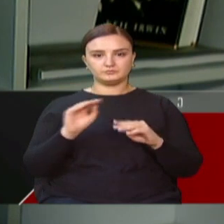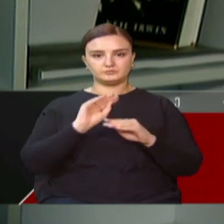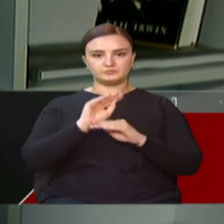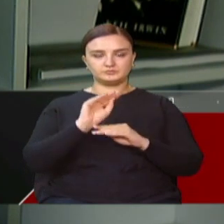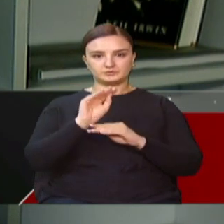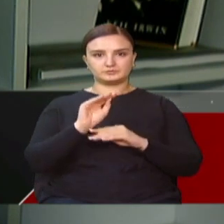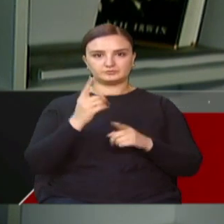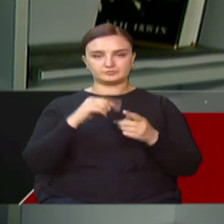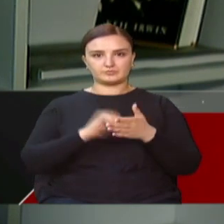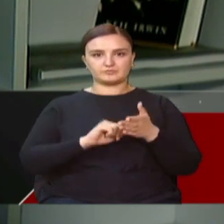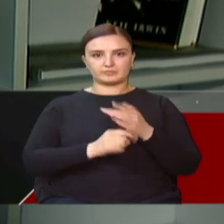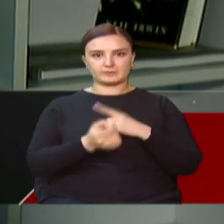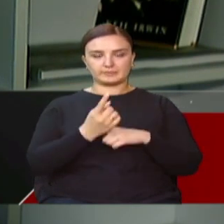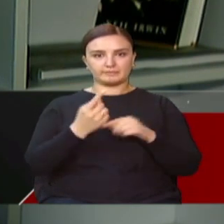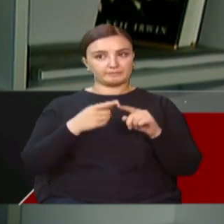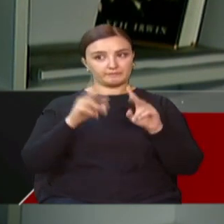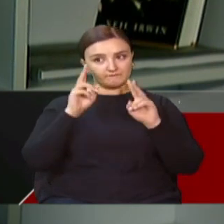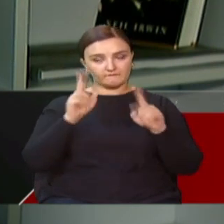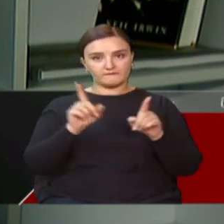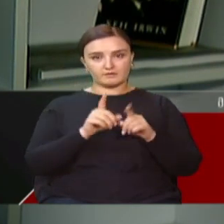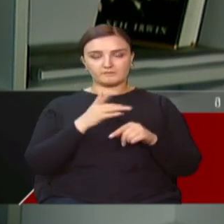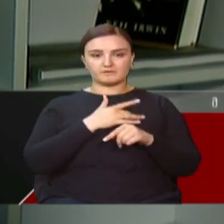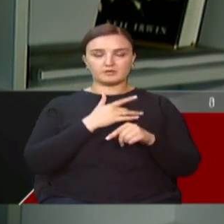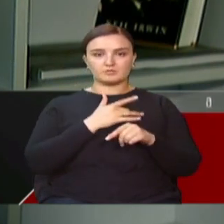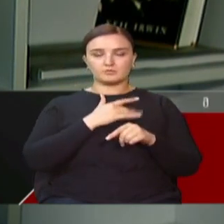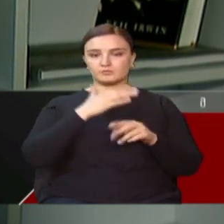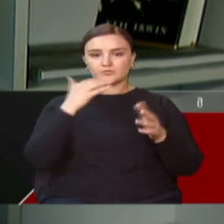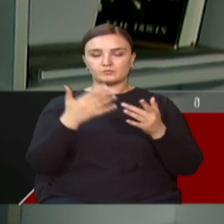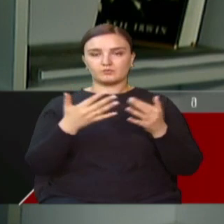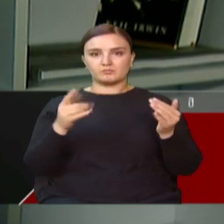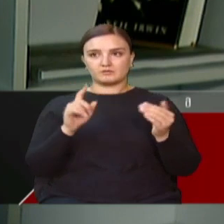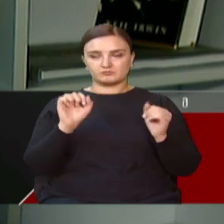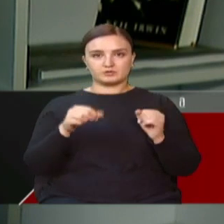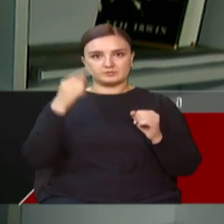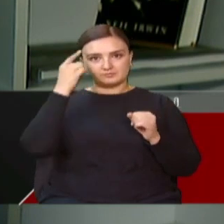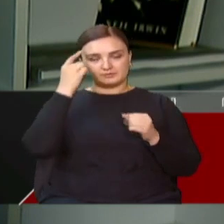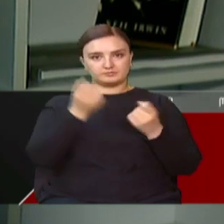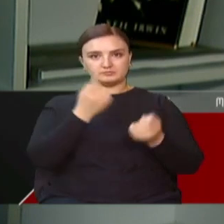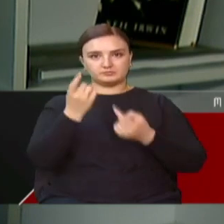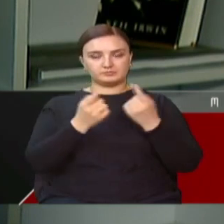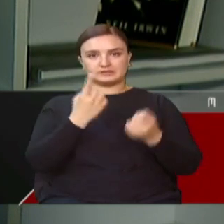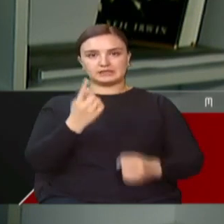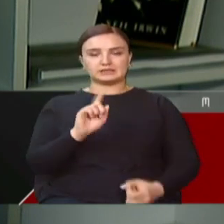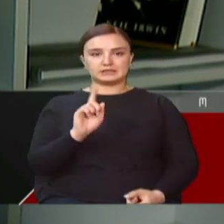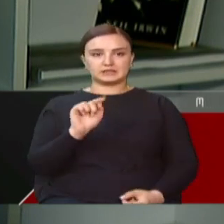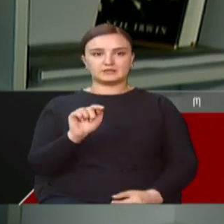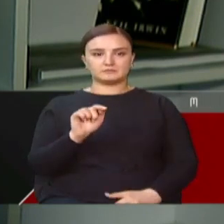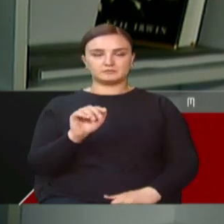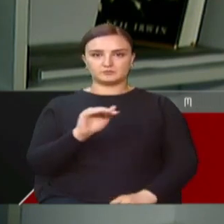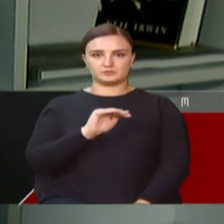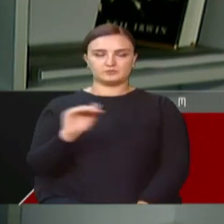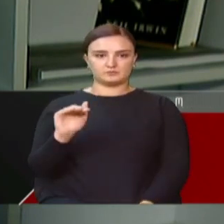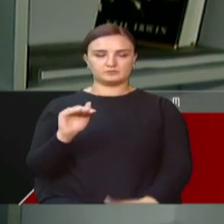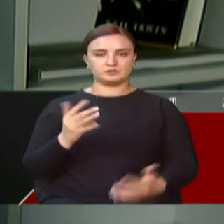მომატება გამოიწვიოს მოკლედ არ ვიცი ესე ვარაუდებად შეიძლება უამრავი სცენარი მოგვივიდეს თავში მაგრამ ერთი რამე